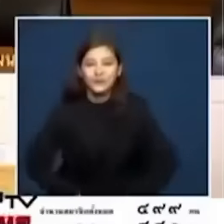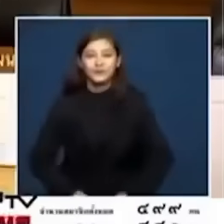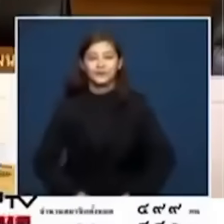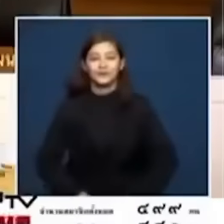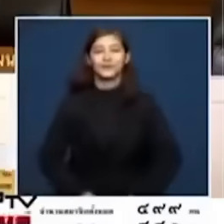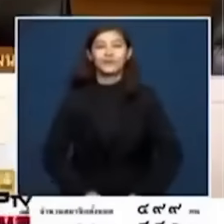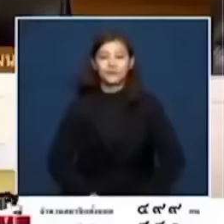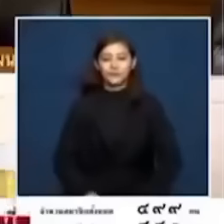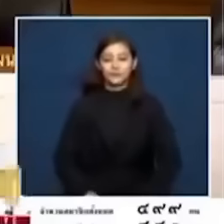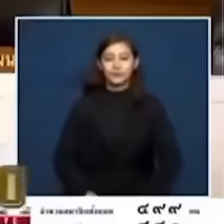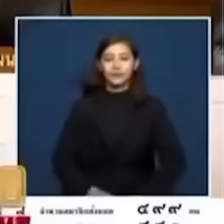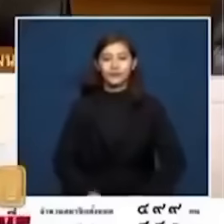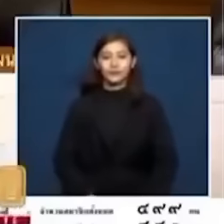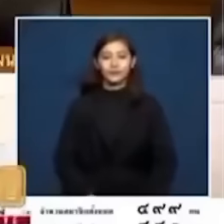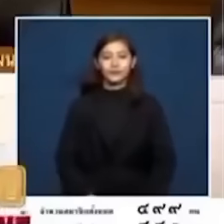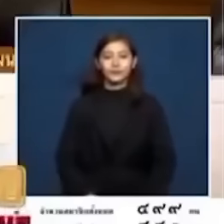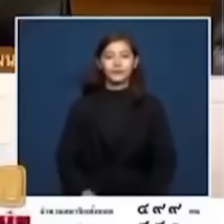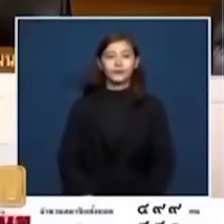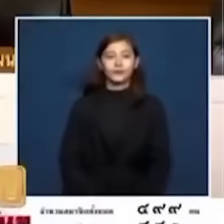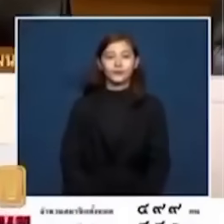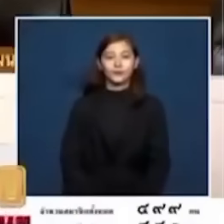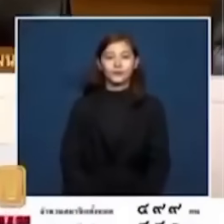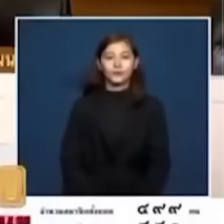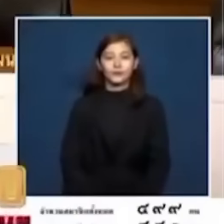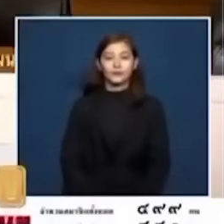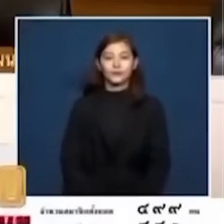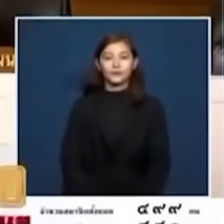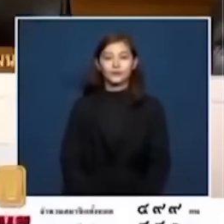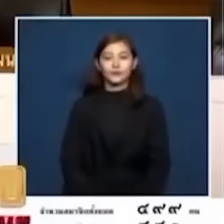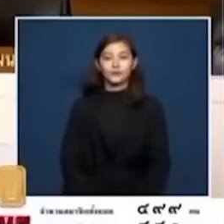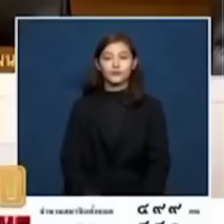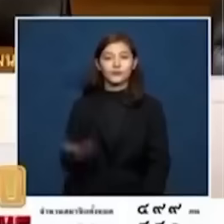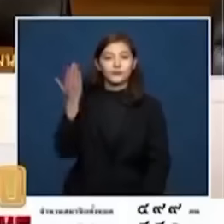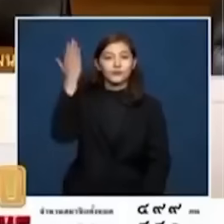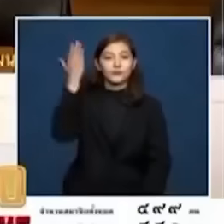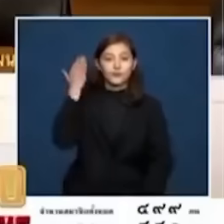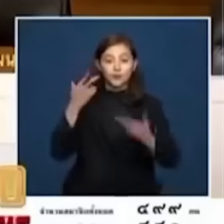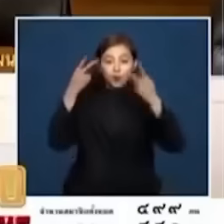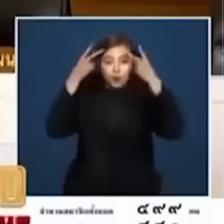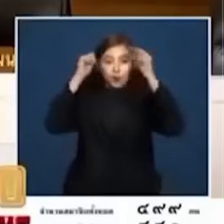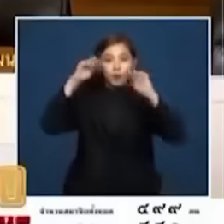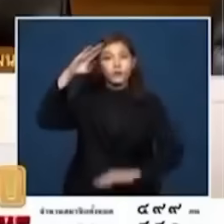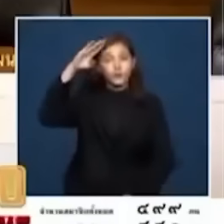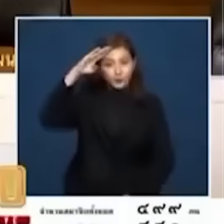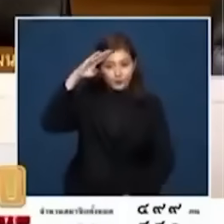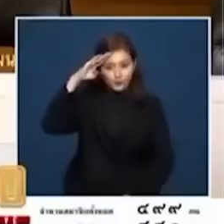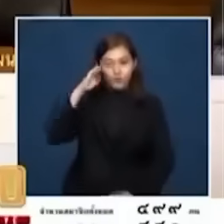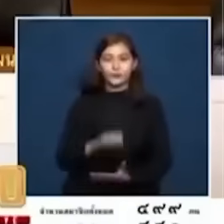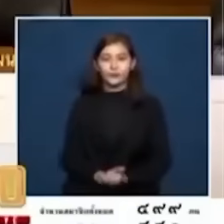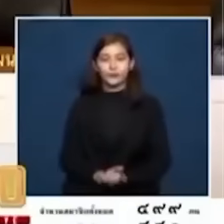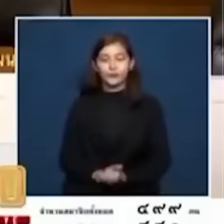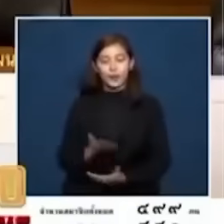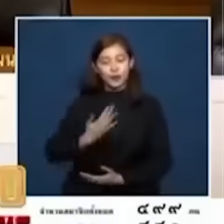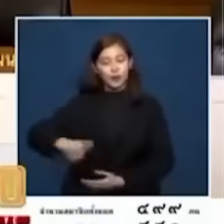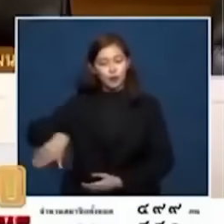คนส่วนใหญ่ในประเทศนี้ที่ออกมาเรียกร้องเรื่องนี้เขาก็ไม่เห็นด้วยคนที่ออกม